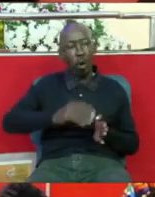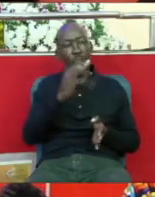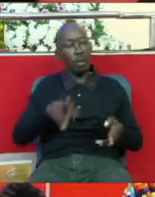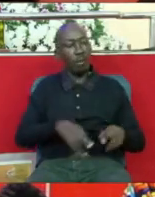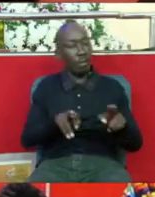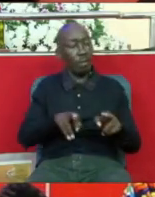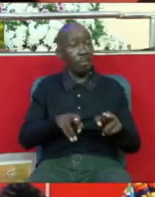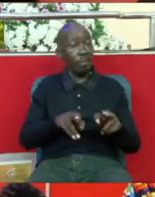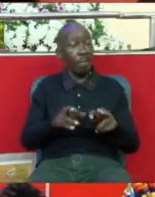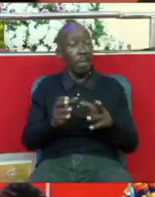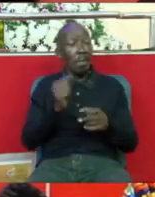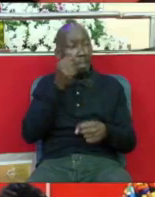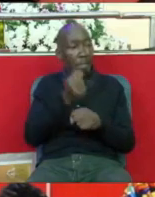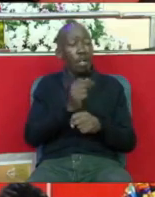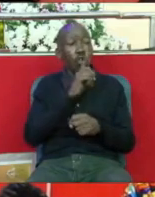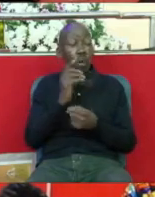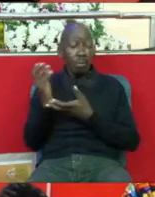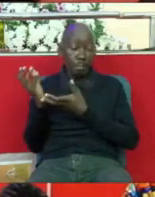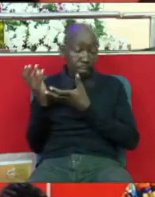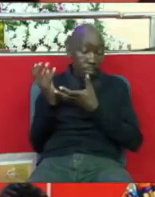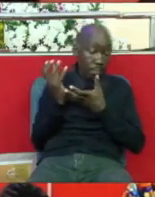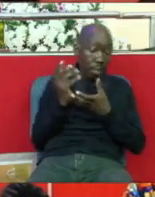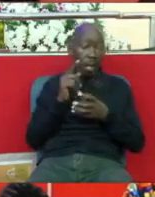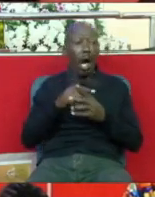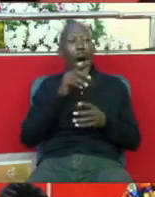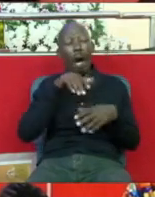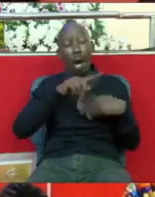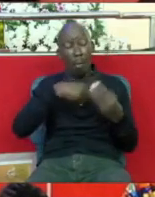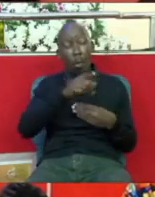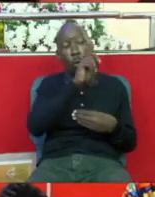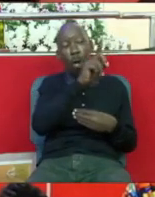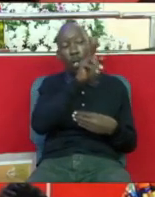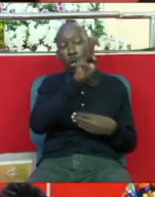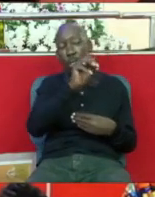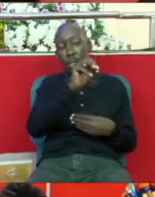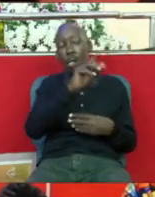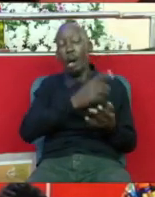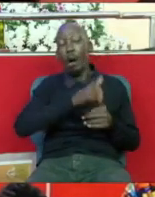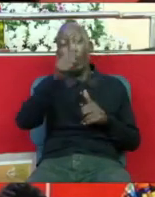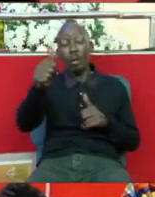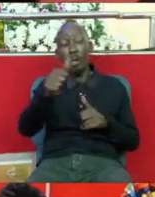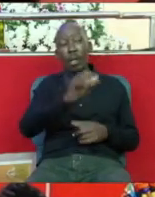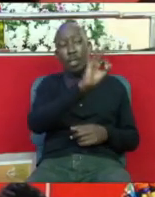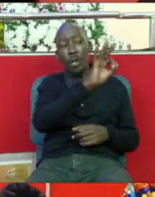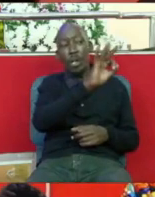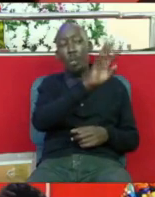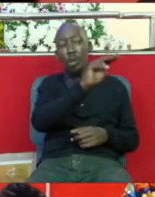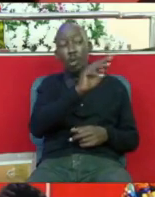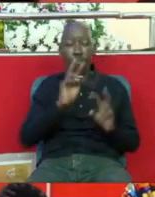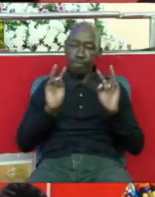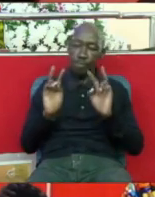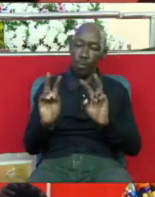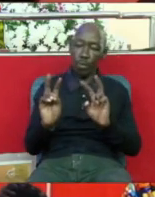it. Mhakikishe kwamba mbebeba. About a kilometer away. Mwendo wa kilomita moja. There are 3 million people looking at them.